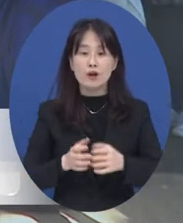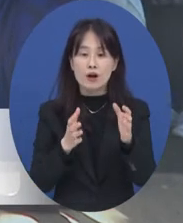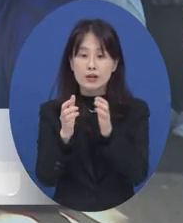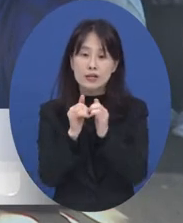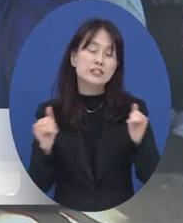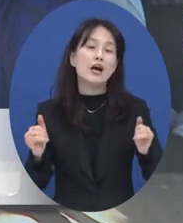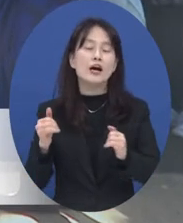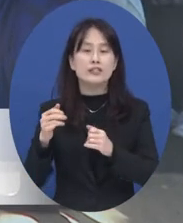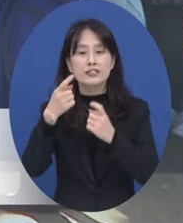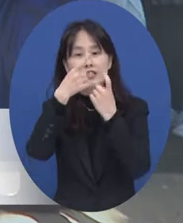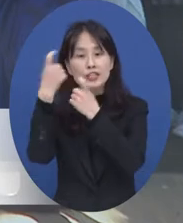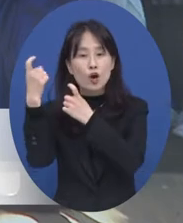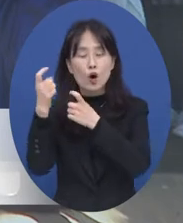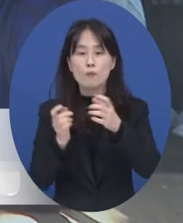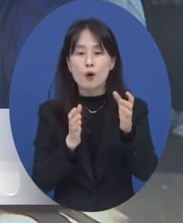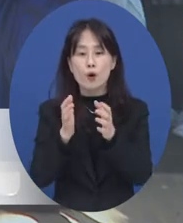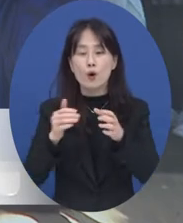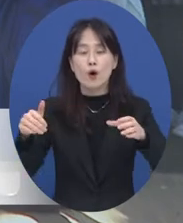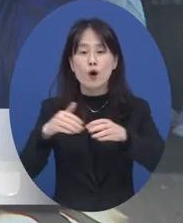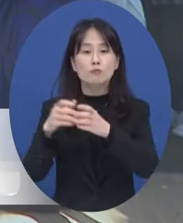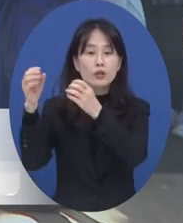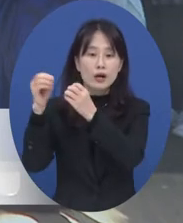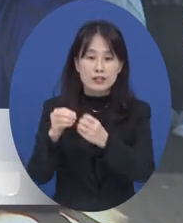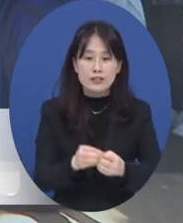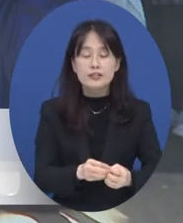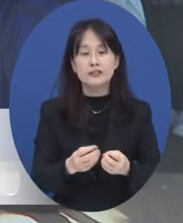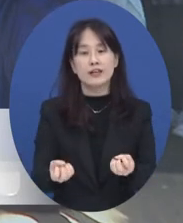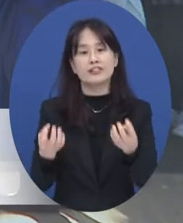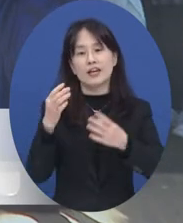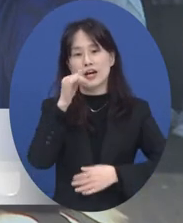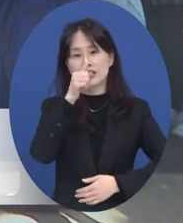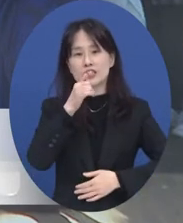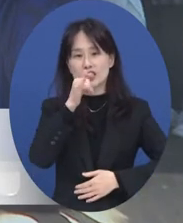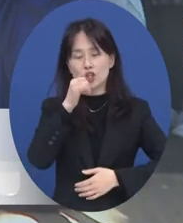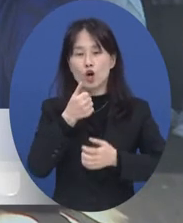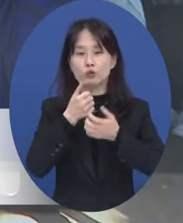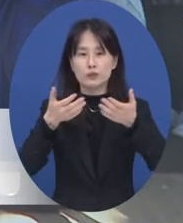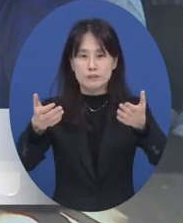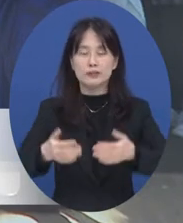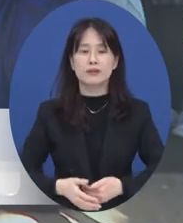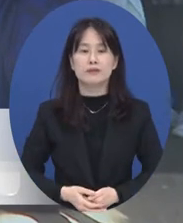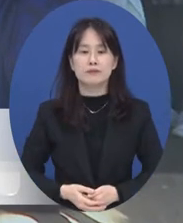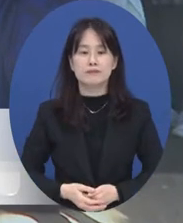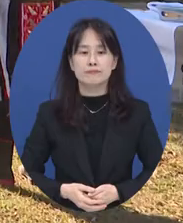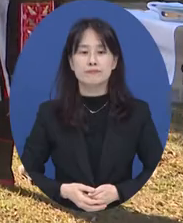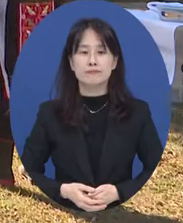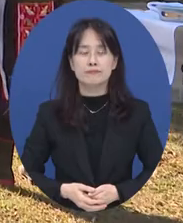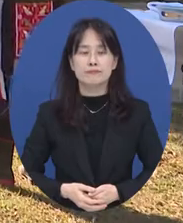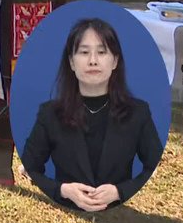기리고 전통 도자 문화를 이어가기 위한 행사가 열렸습니다. 최창순 기자가 전해드립니다.